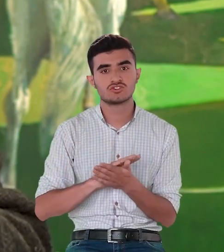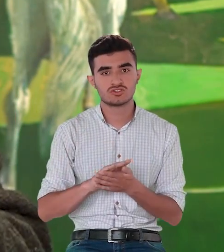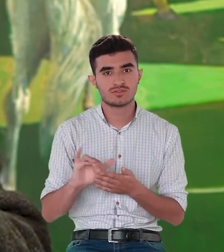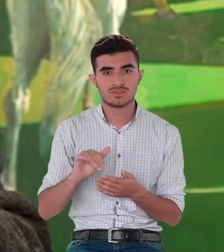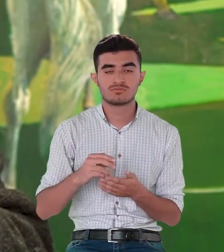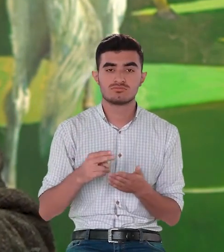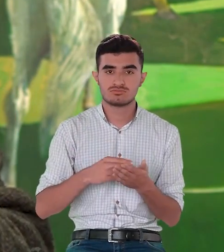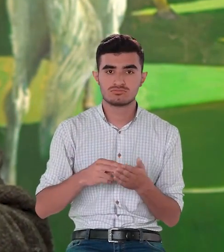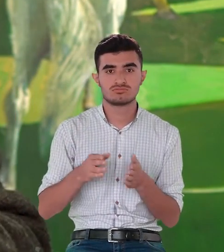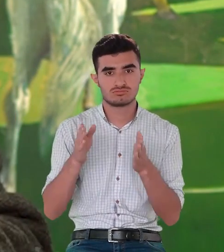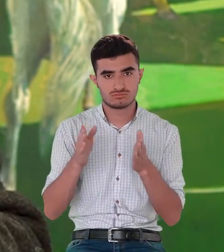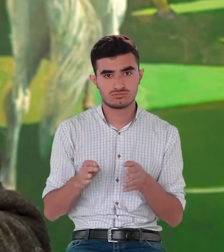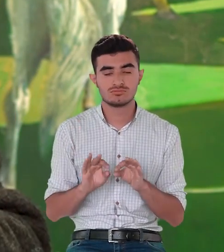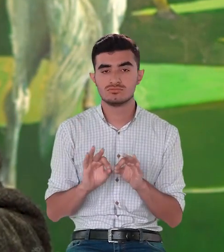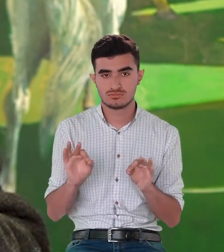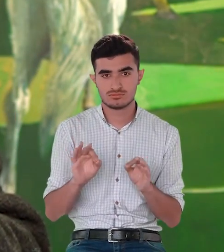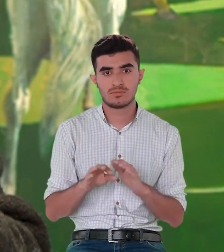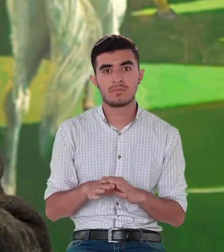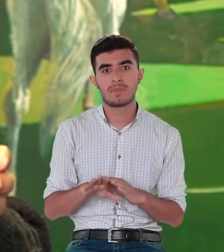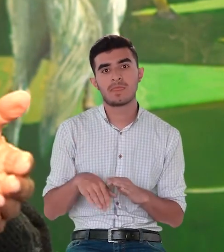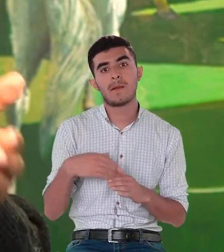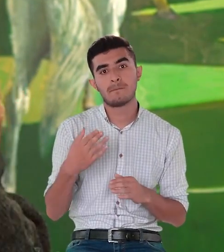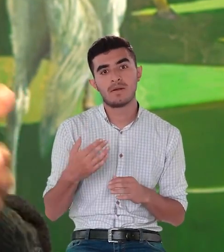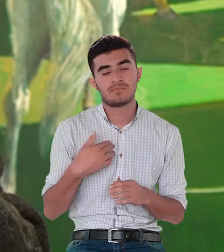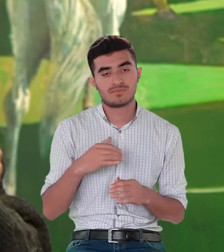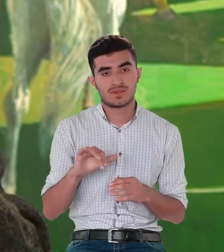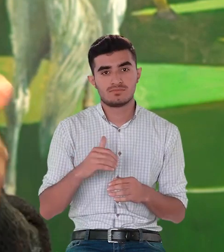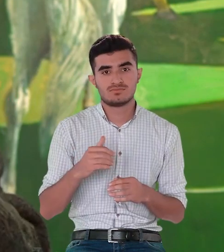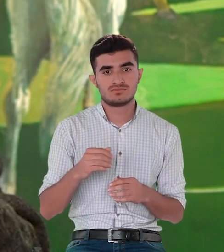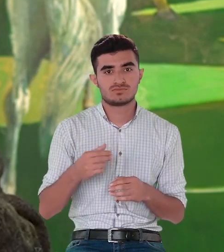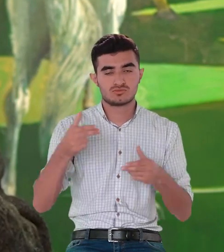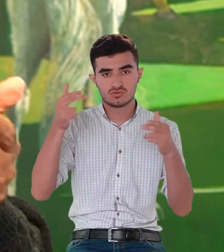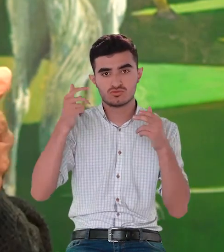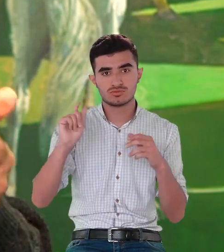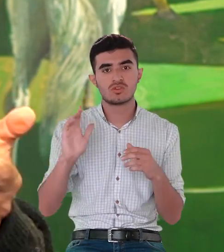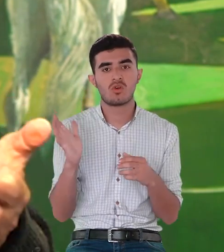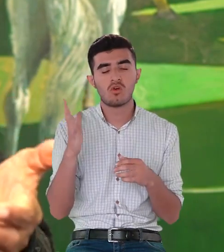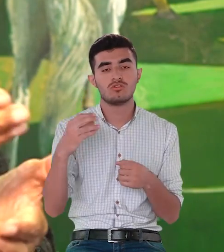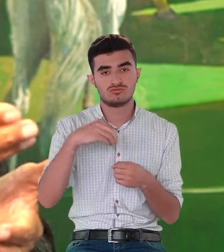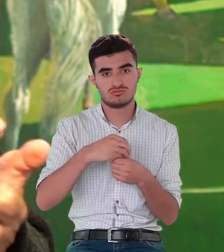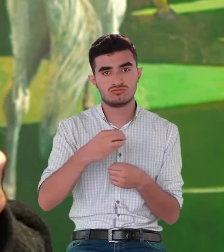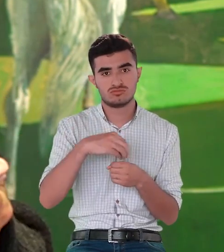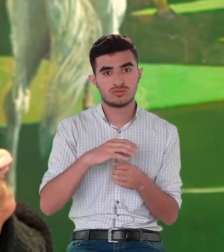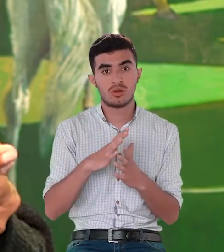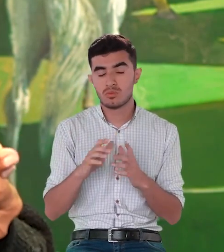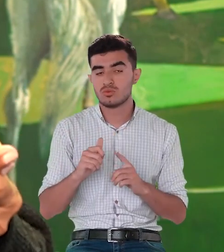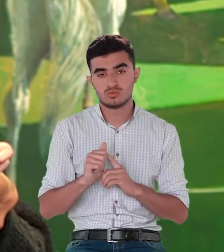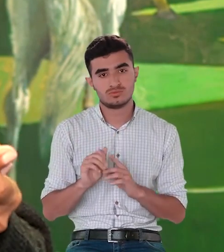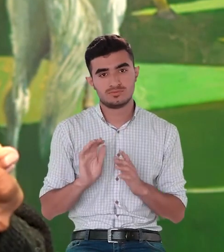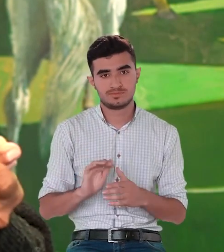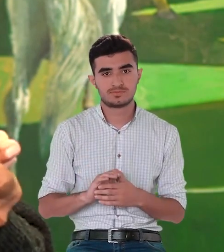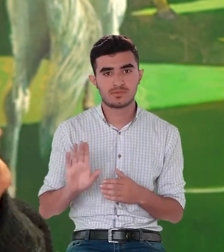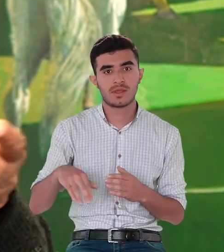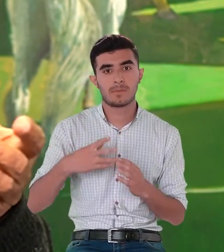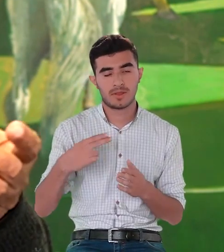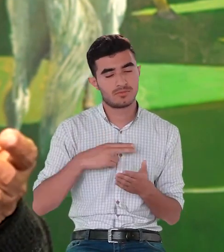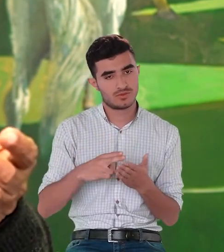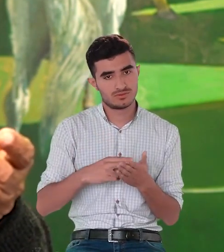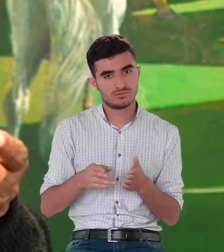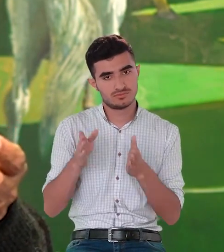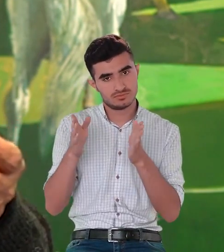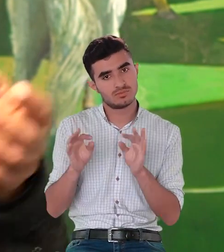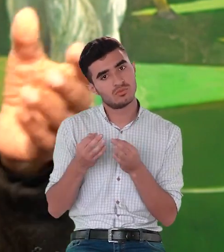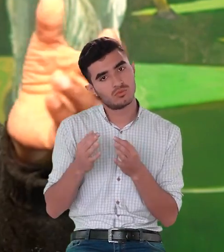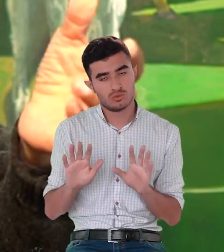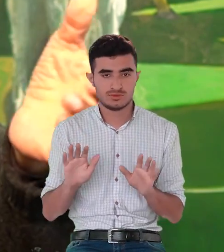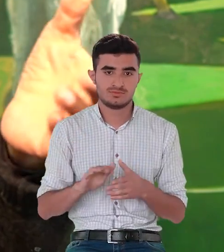بڑی تھن وہ اسٹیمپ جتنا بھی کوائن کا، کیونکہ کوئن کا بھی تو اسٹیمپ وہ ہم نے